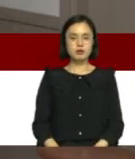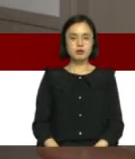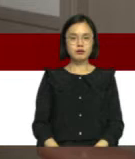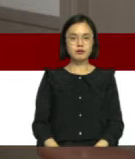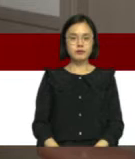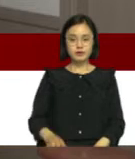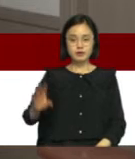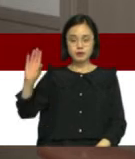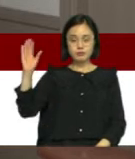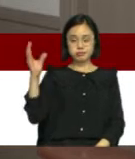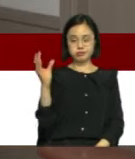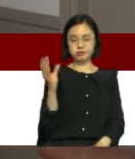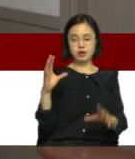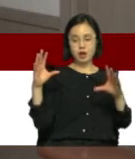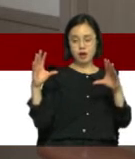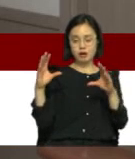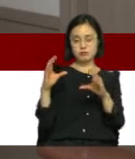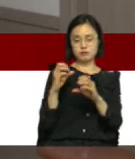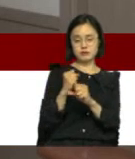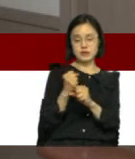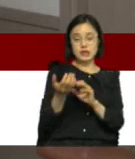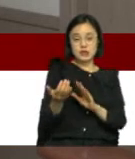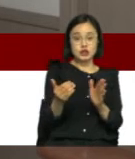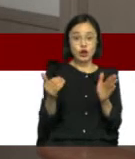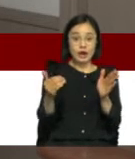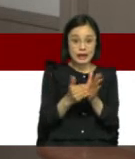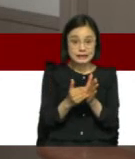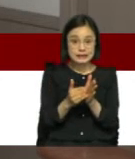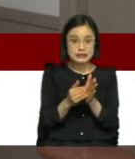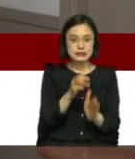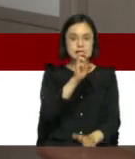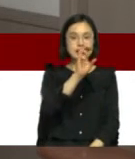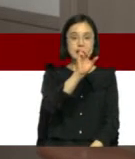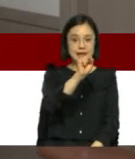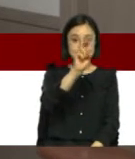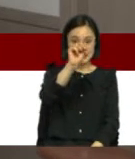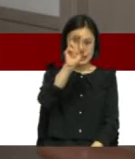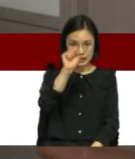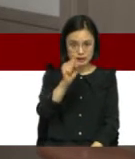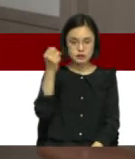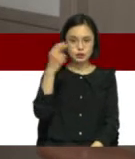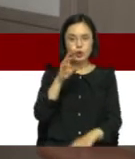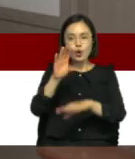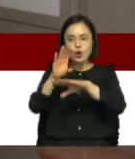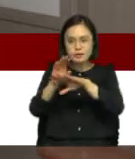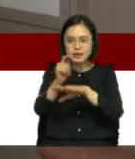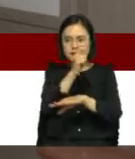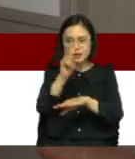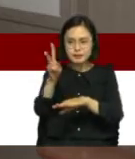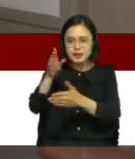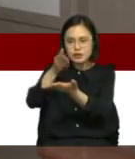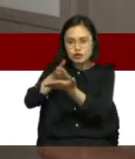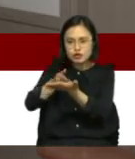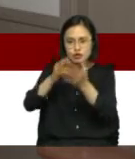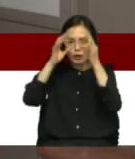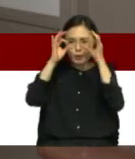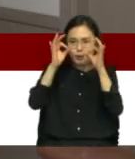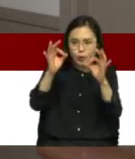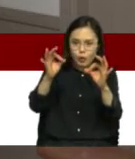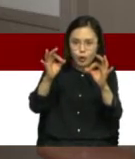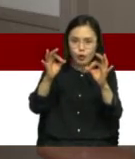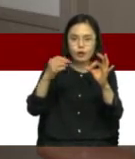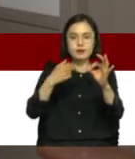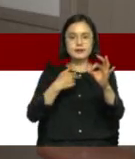또는 SNS 채널을 통해서 실시간 상황 정보를 국민들에게 신속,